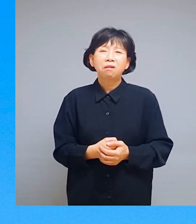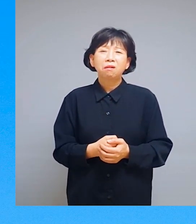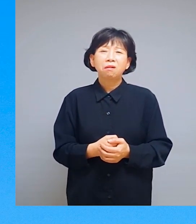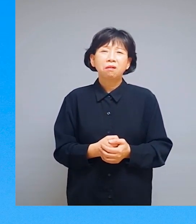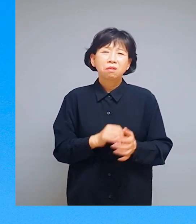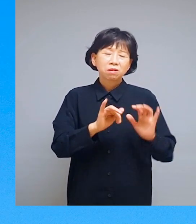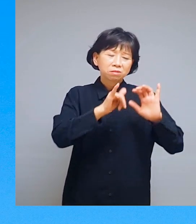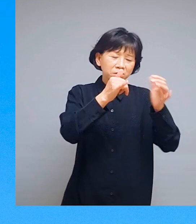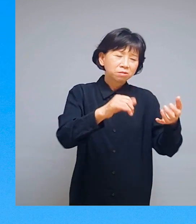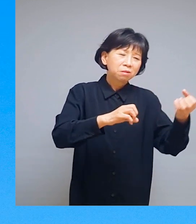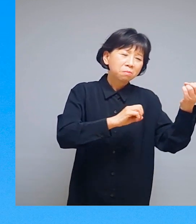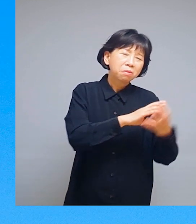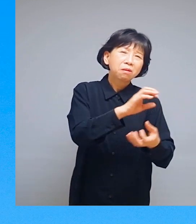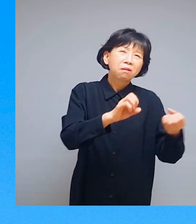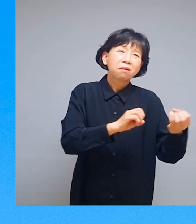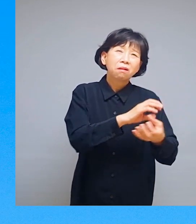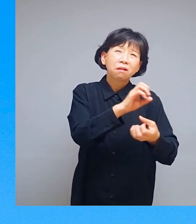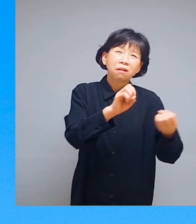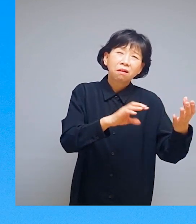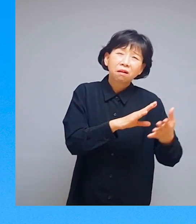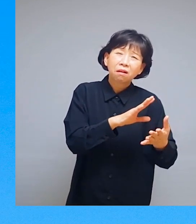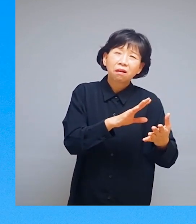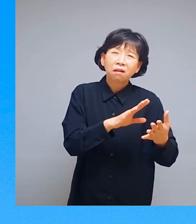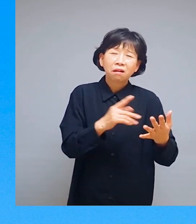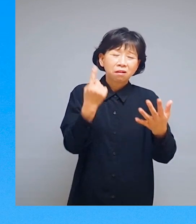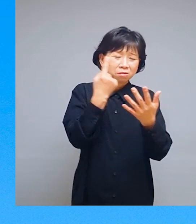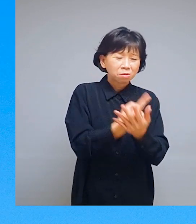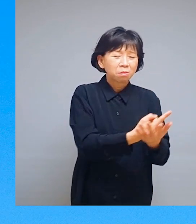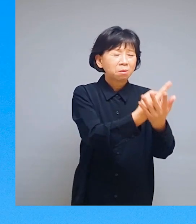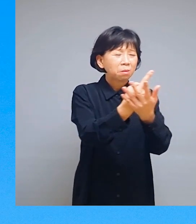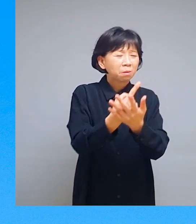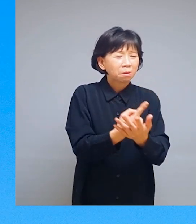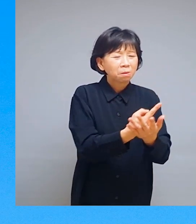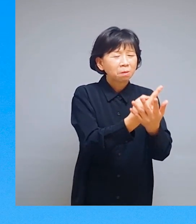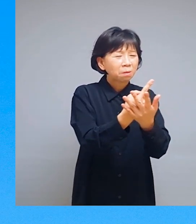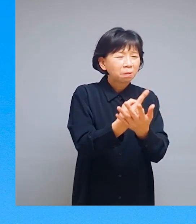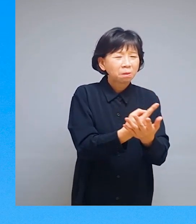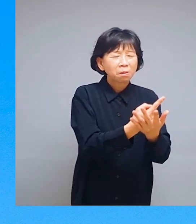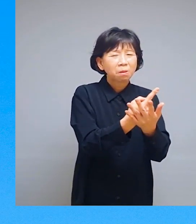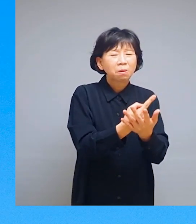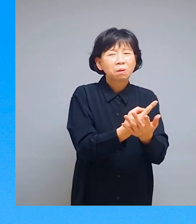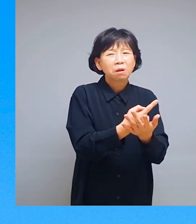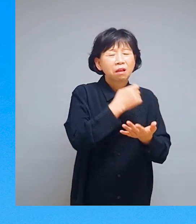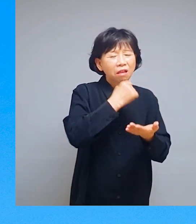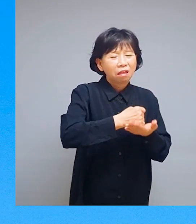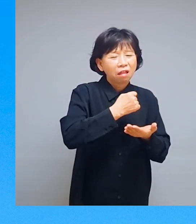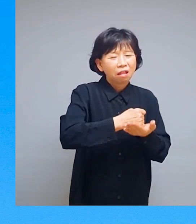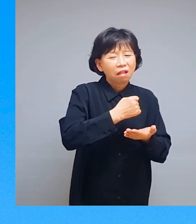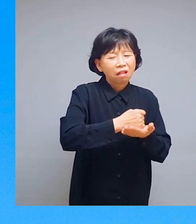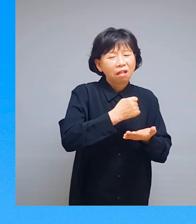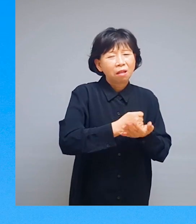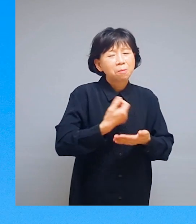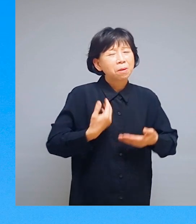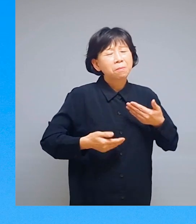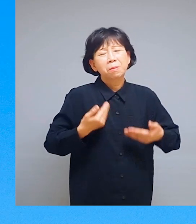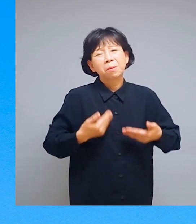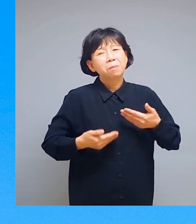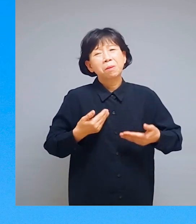돌아가니까 우왕좌왕하니까 그냥 세상 속에서 우리들도 같이 우왕좌왕 같이 세상 욕하냐고 정신이 없어 기도할 틈이 없네.